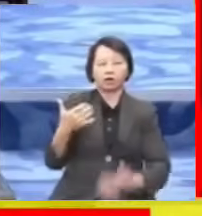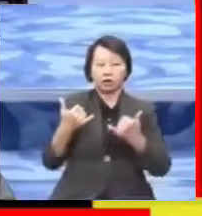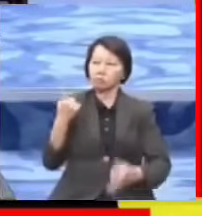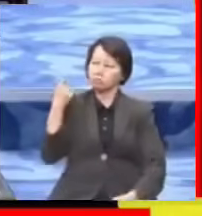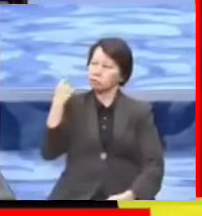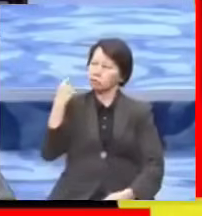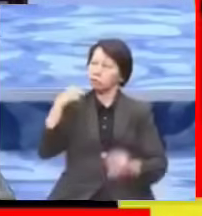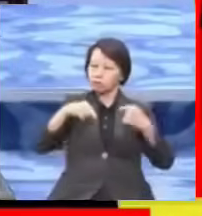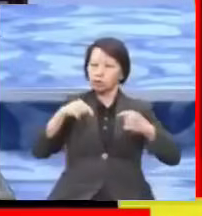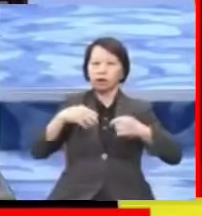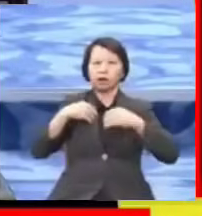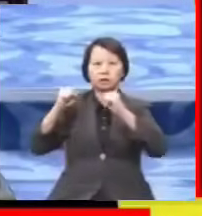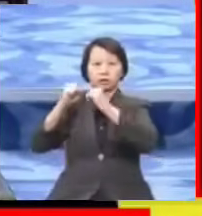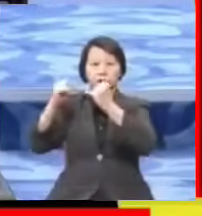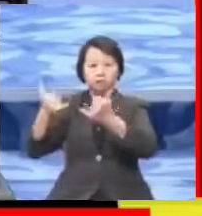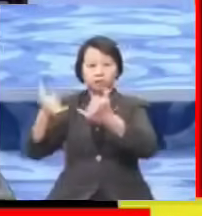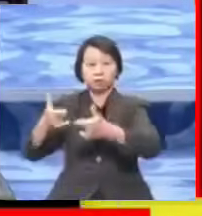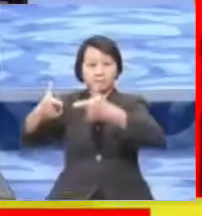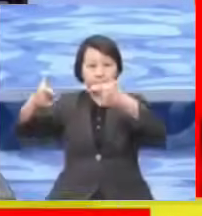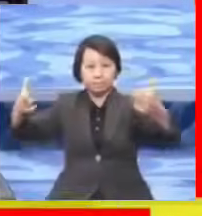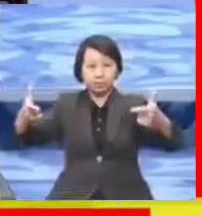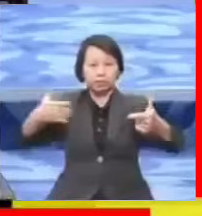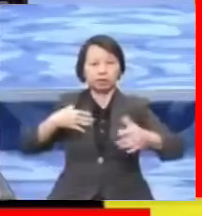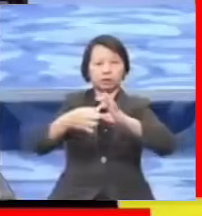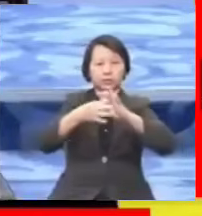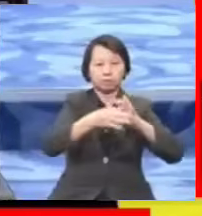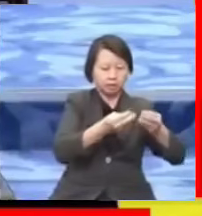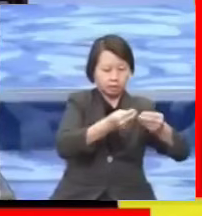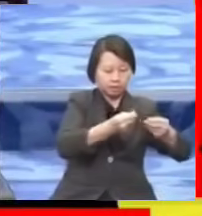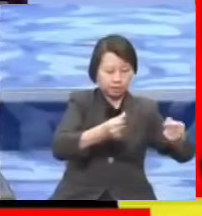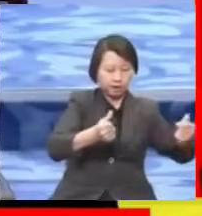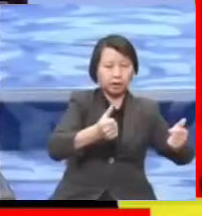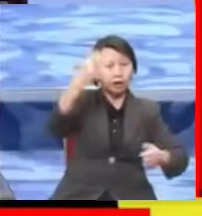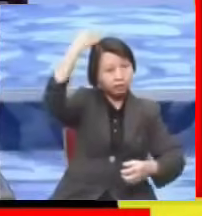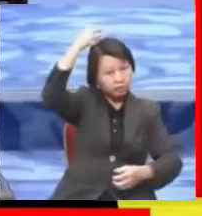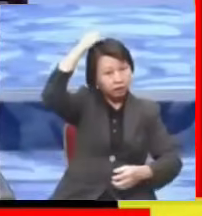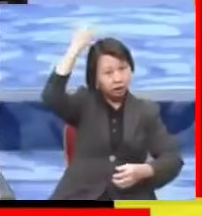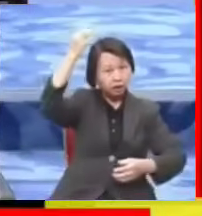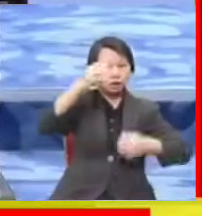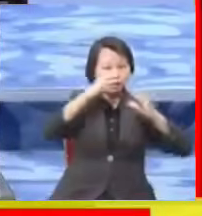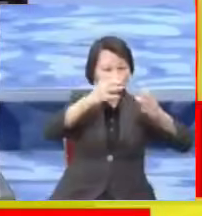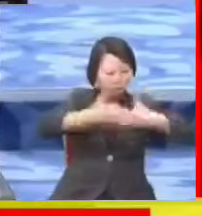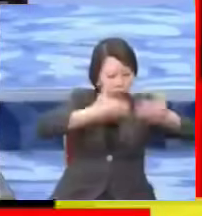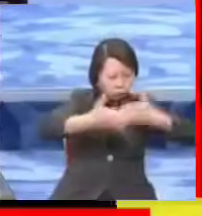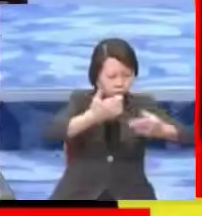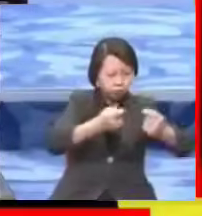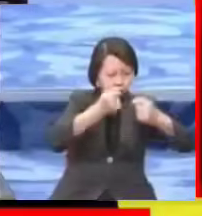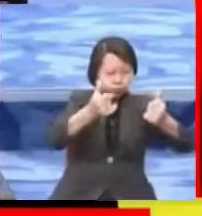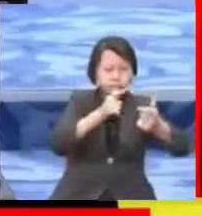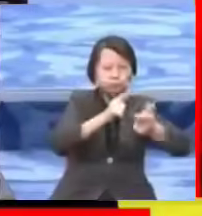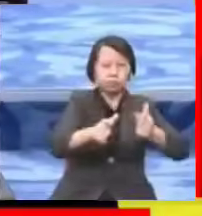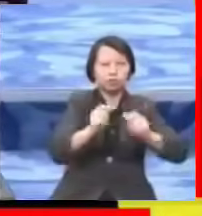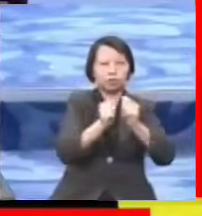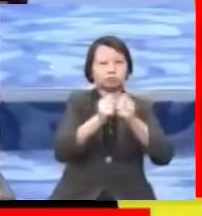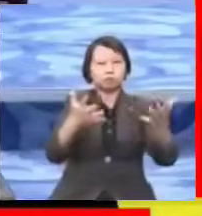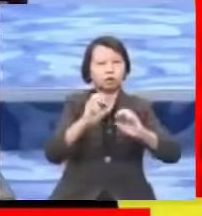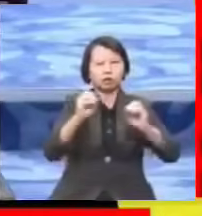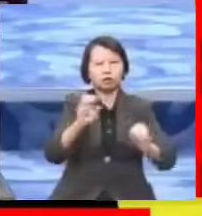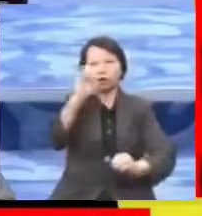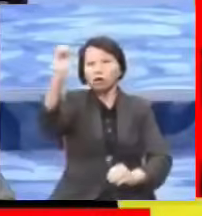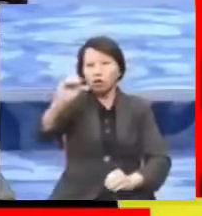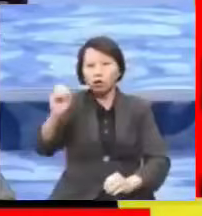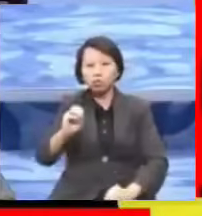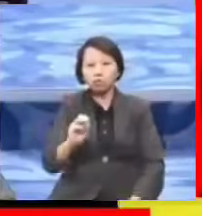ada pemilikan tanah di Selangor, dan cara proses itu dipercepatkan dan tanpa komisen, itu